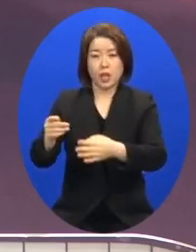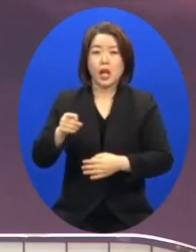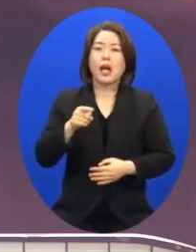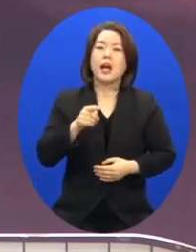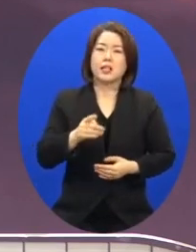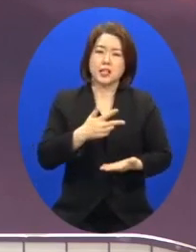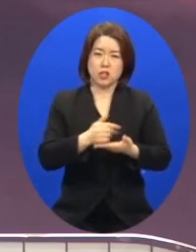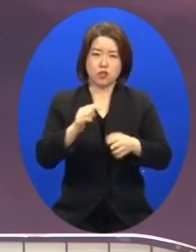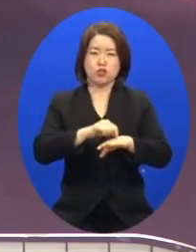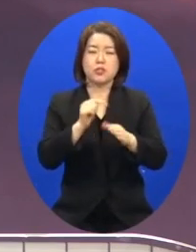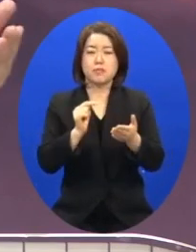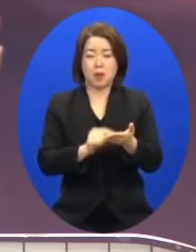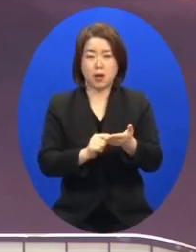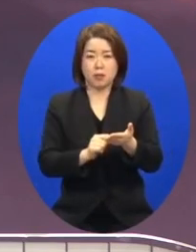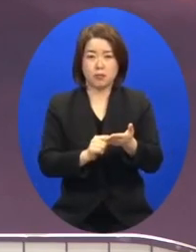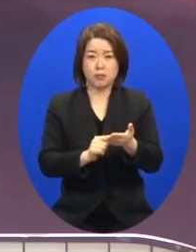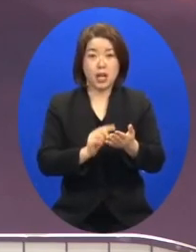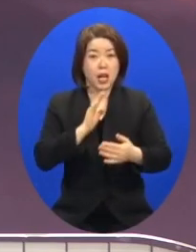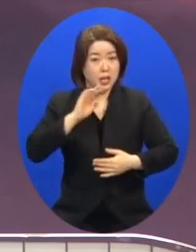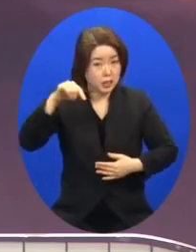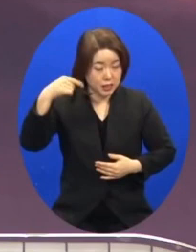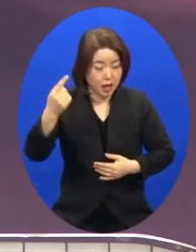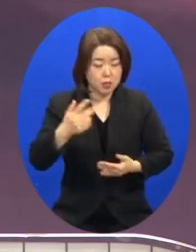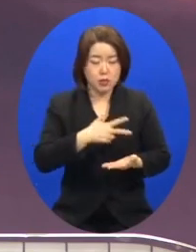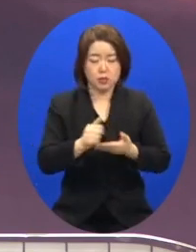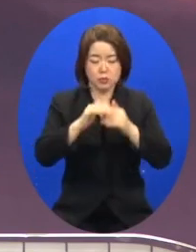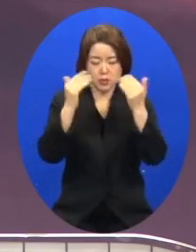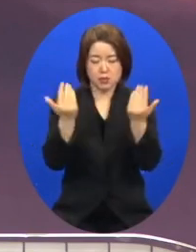그러면 주님이 다 하나되게 만드세요